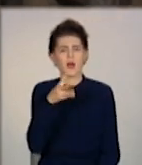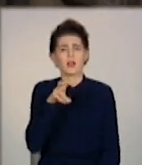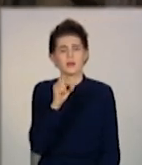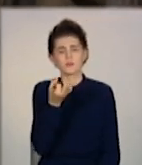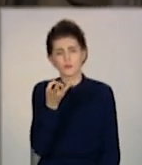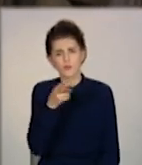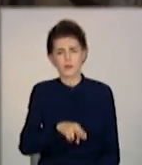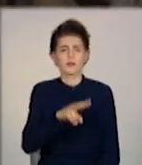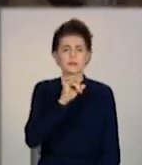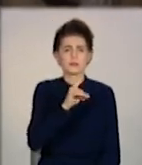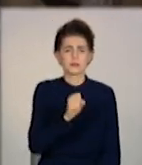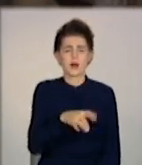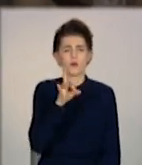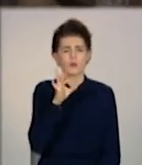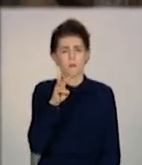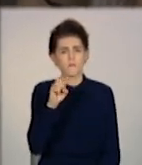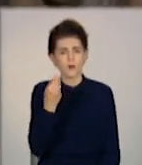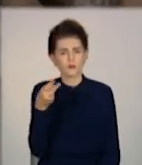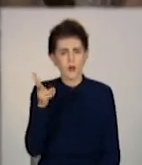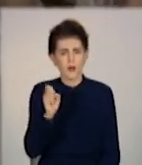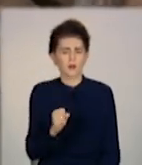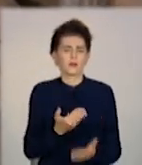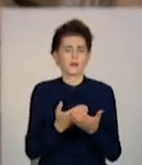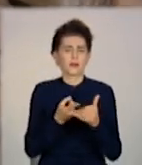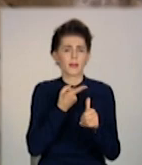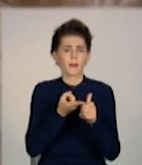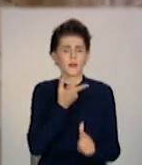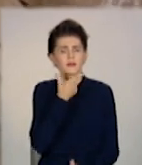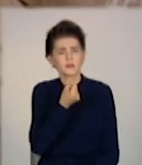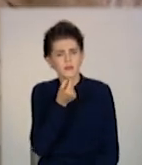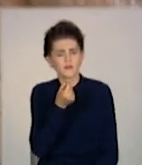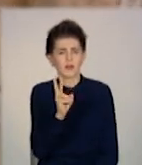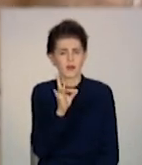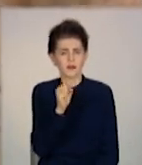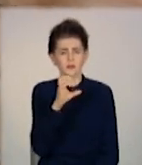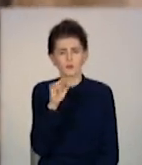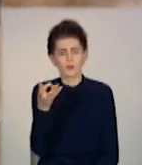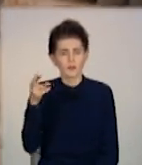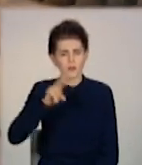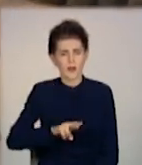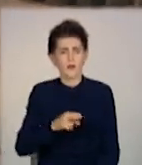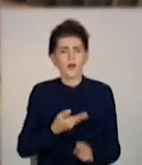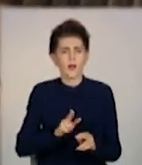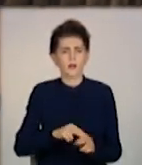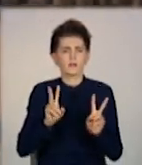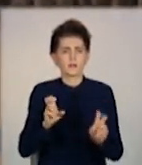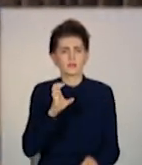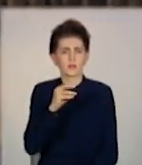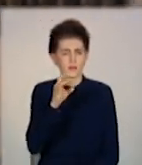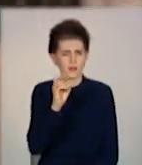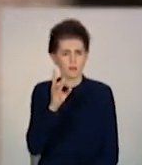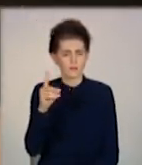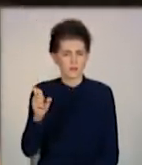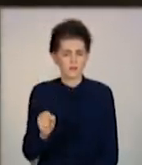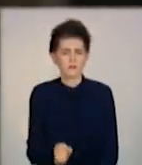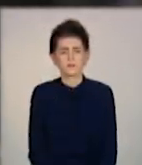это Лиза, это ласточка, это красуня, а это трикоза.